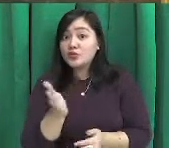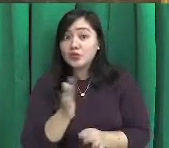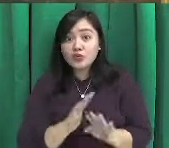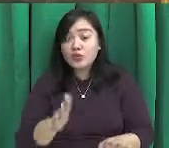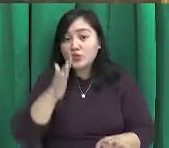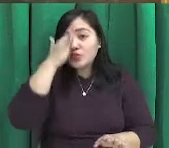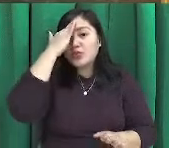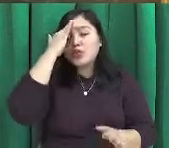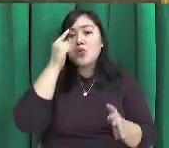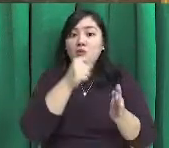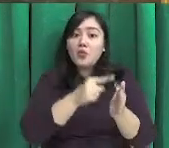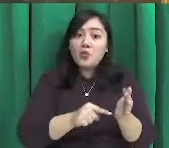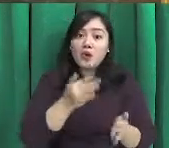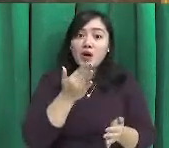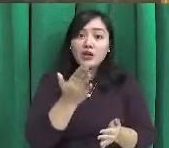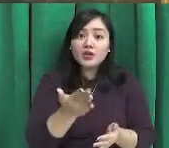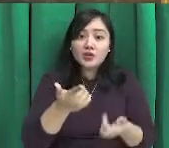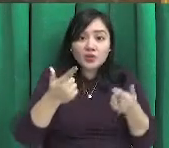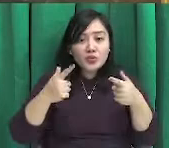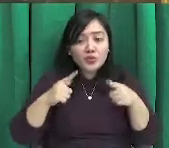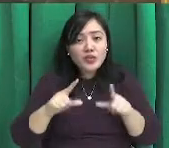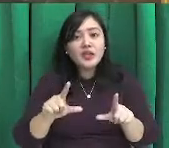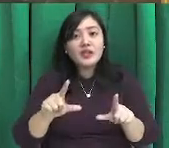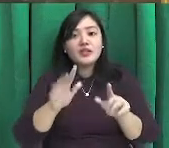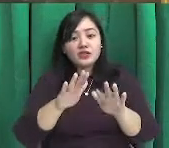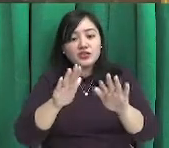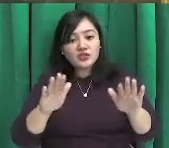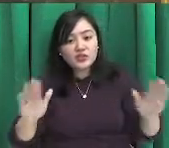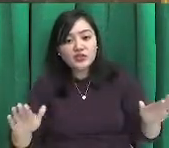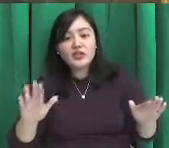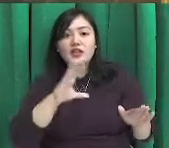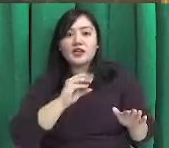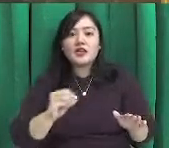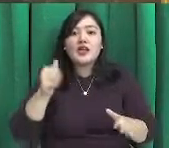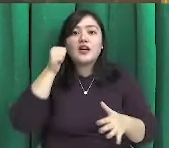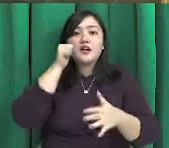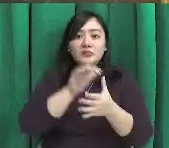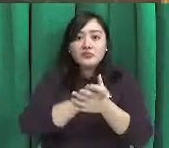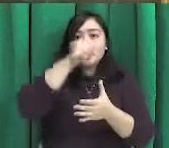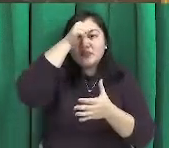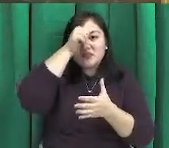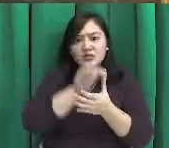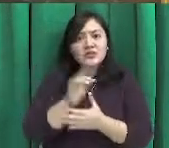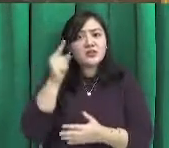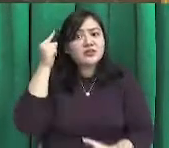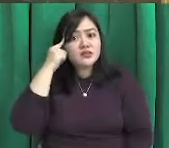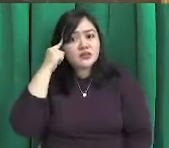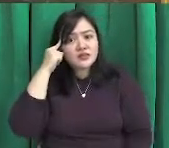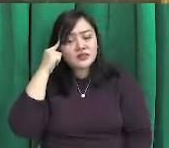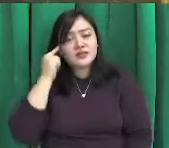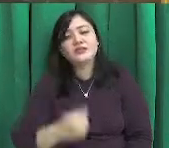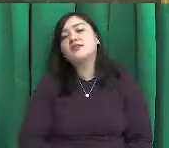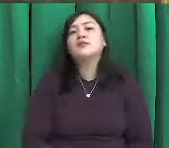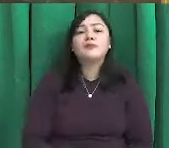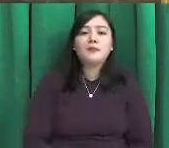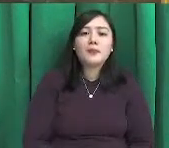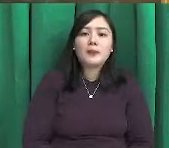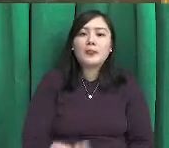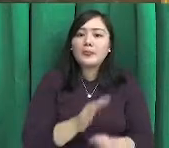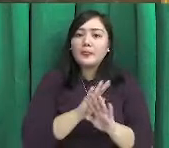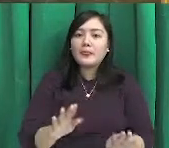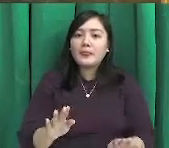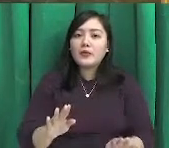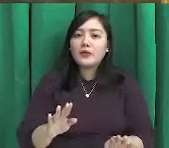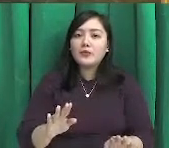tinatanim ninyo sa puso ng mga anak ninyo at sa isip ng asawa ninyo. Yeah. Wag po, do not be a